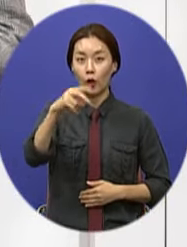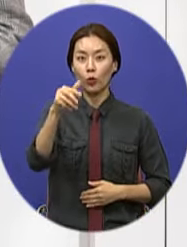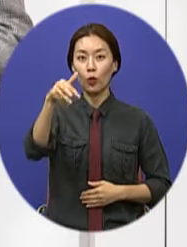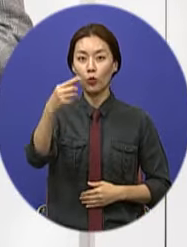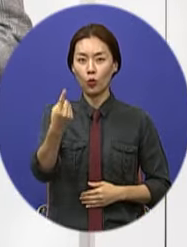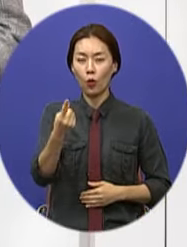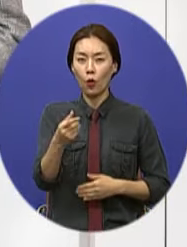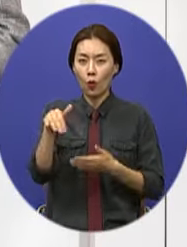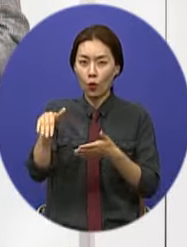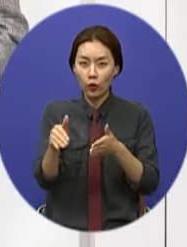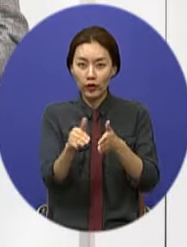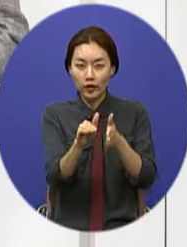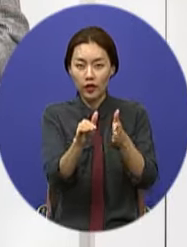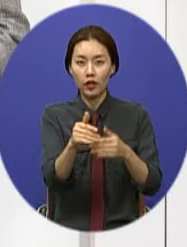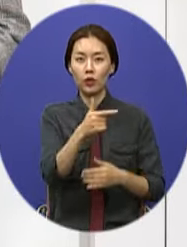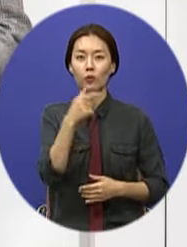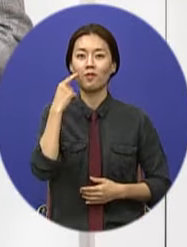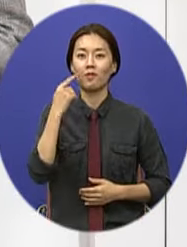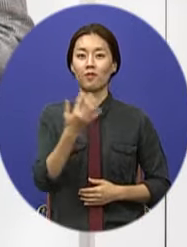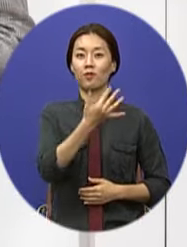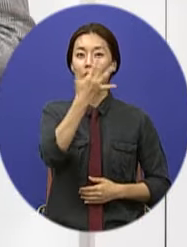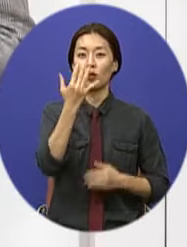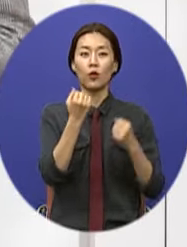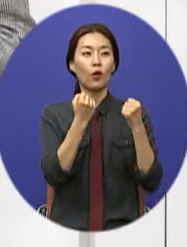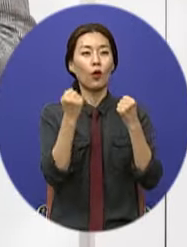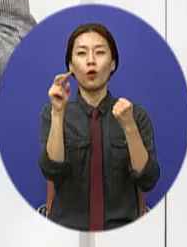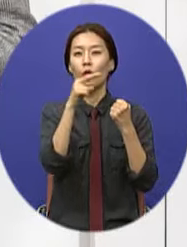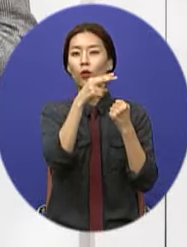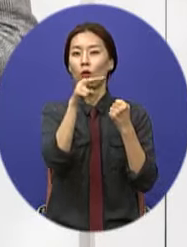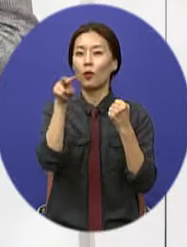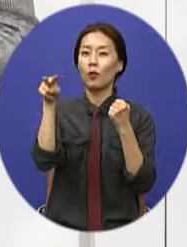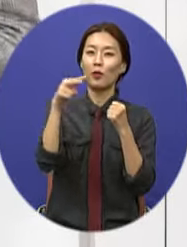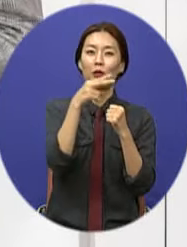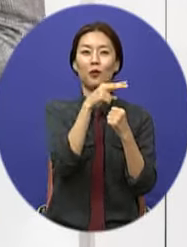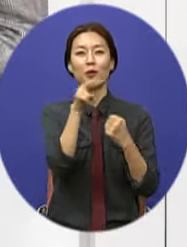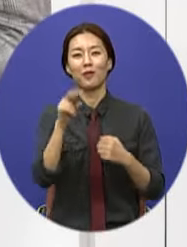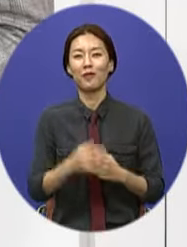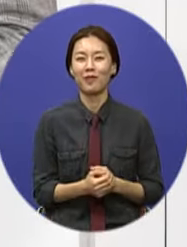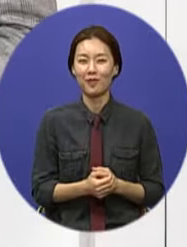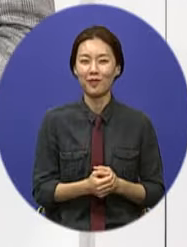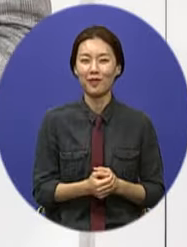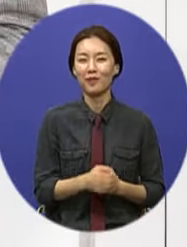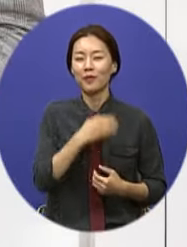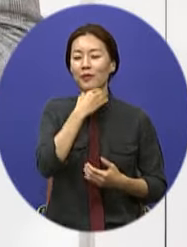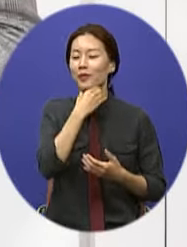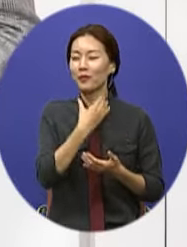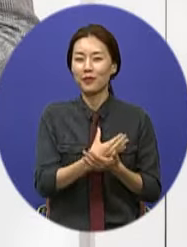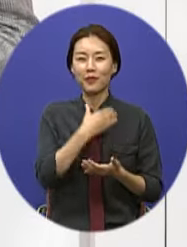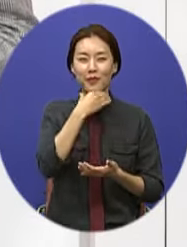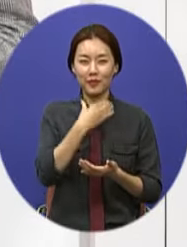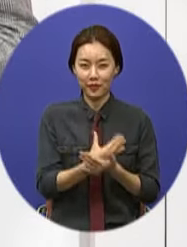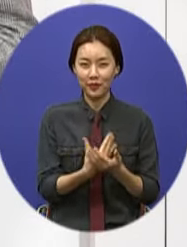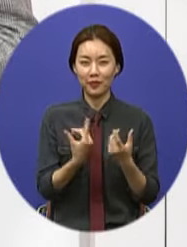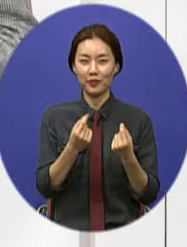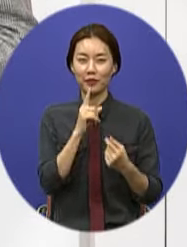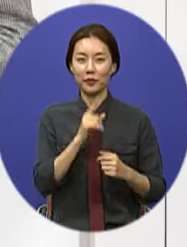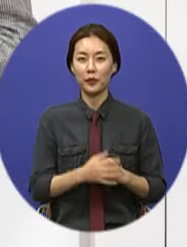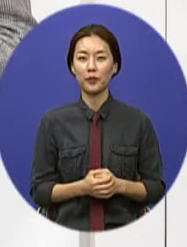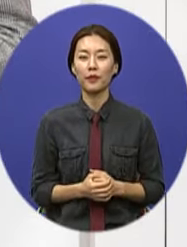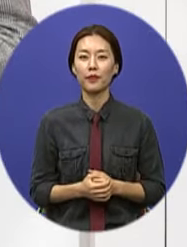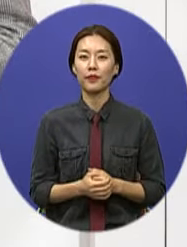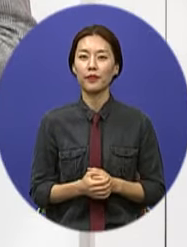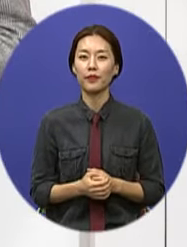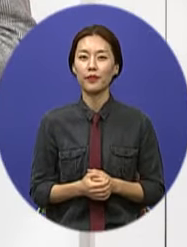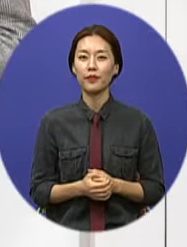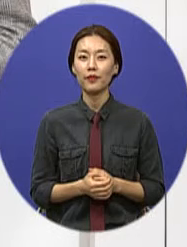속초 자체도 너무 좋지만 아름다워서 네. 어머 어머 어머 어머 어머 어머 막 이러면서 갔어요. 감탄사 어머. 연발이죠 뭐.